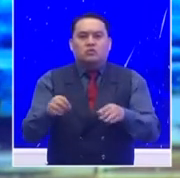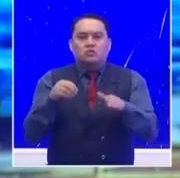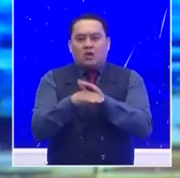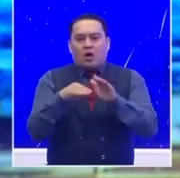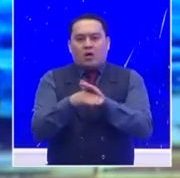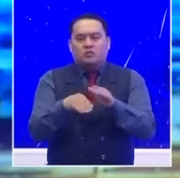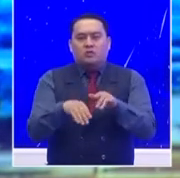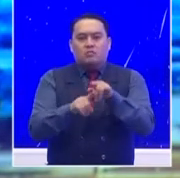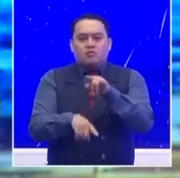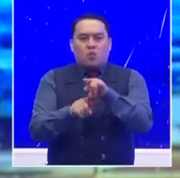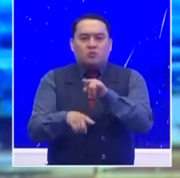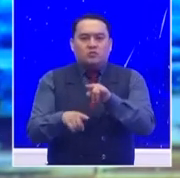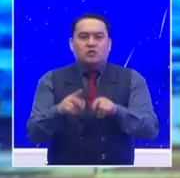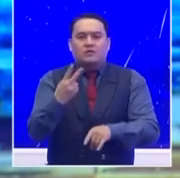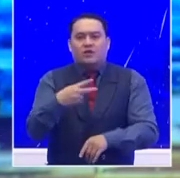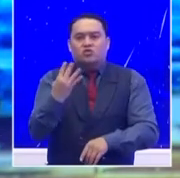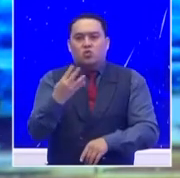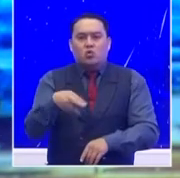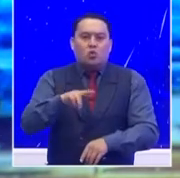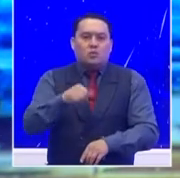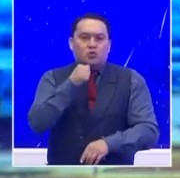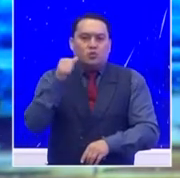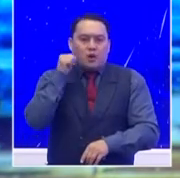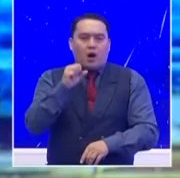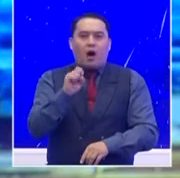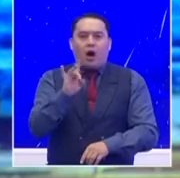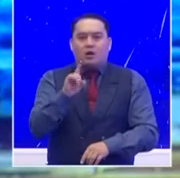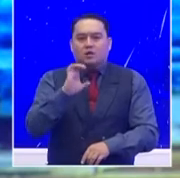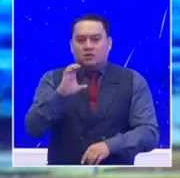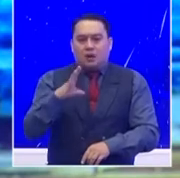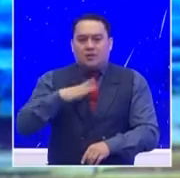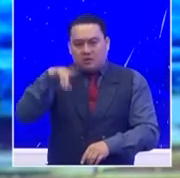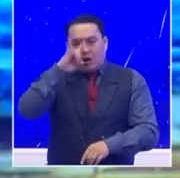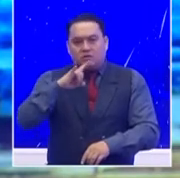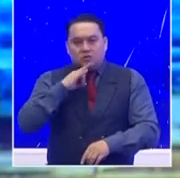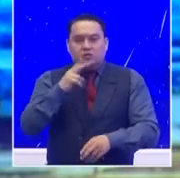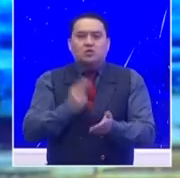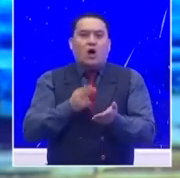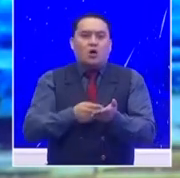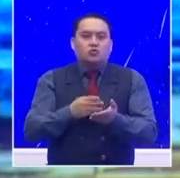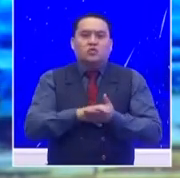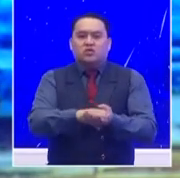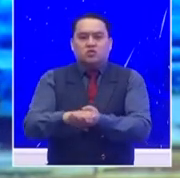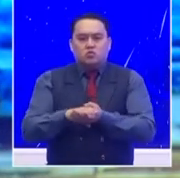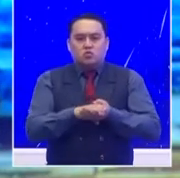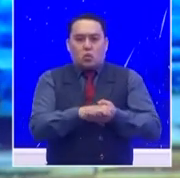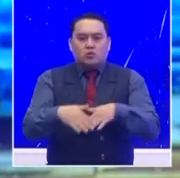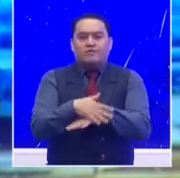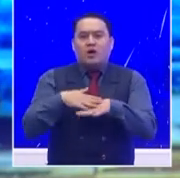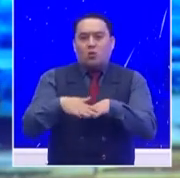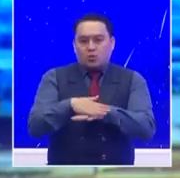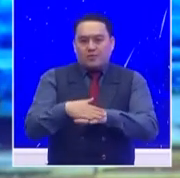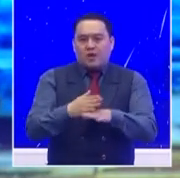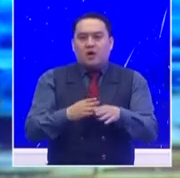боеприпасов 24 июня прошло прошлого года в городе арысь казахстан еще раз доказал свое единство и сплоченность народа